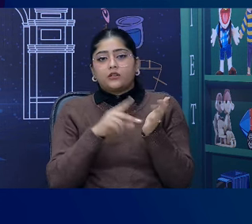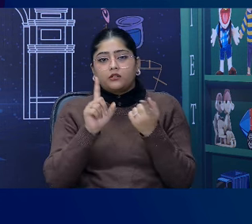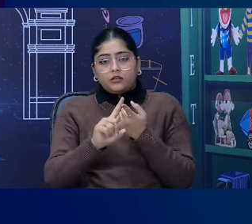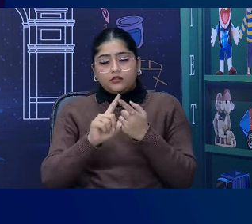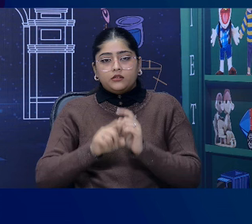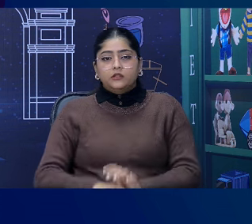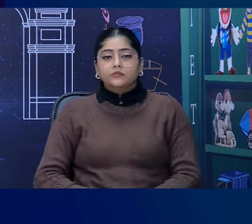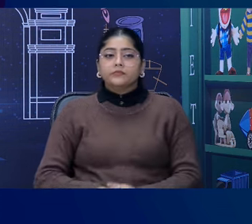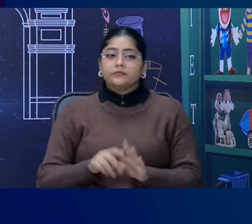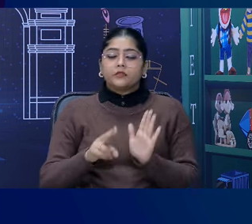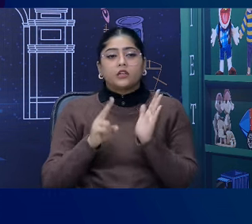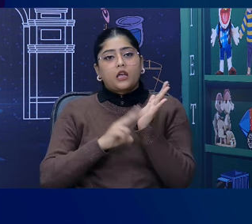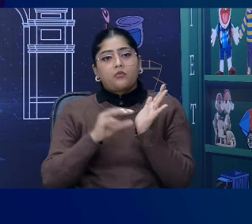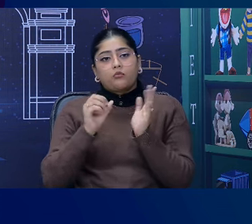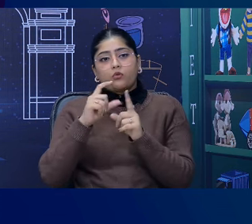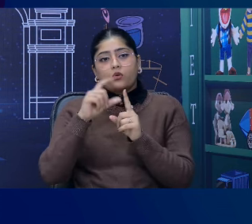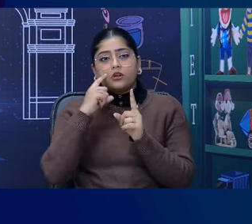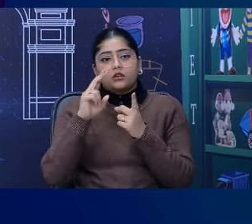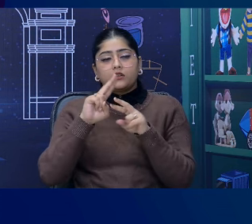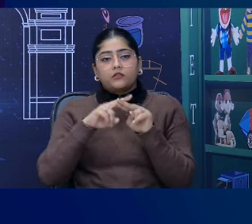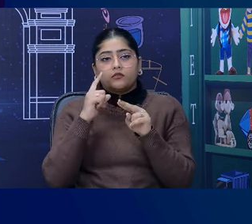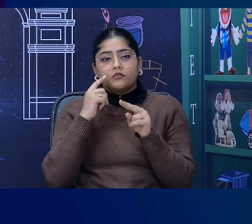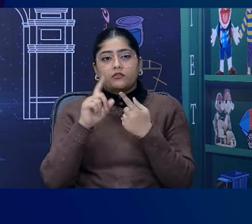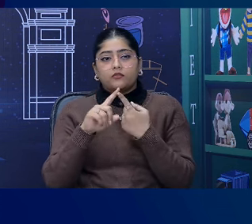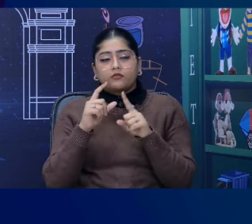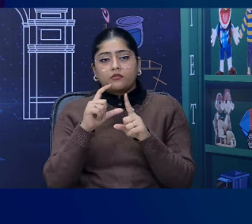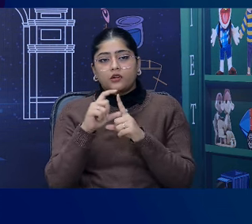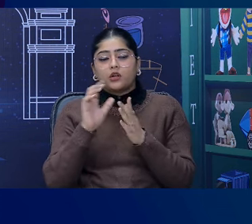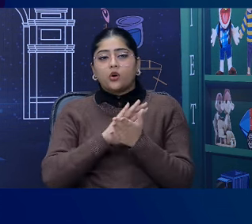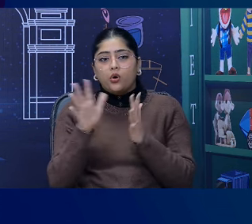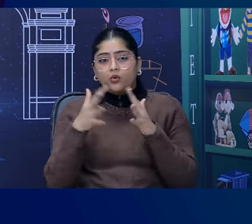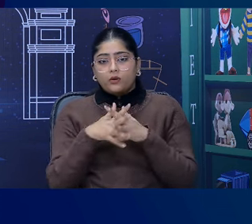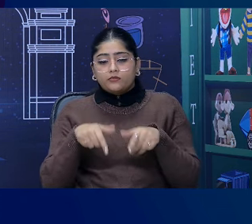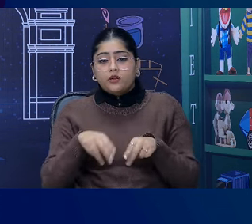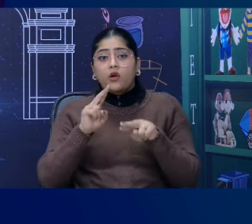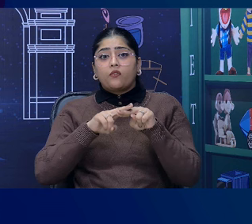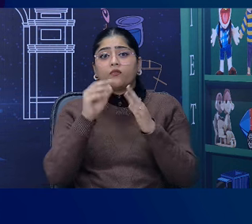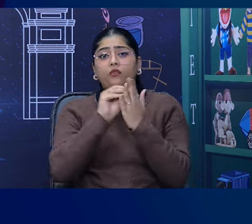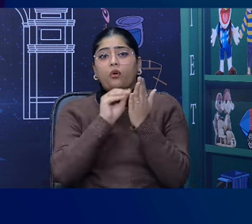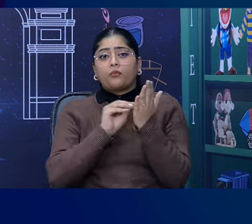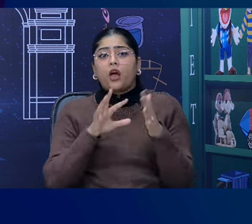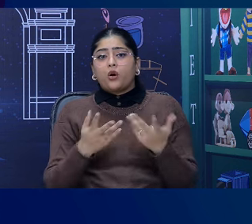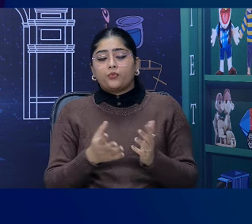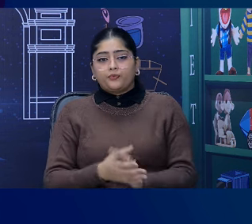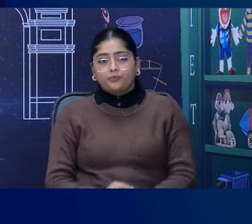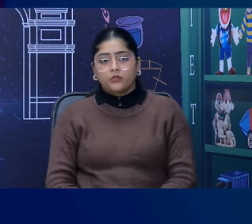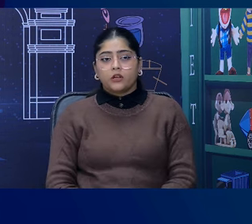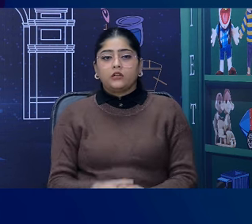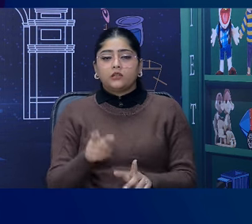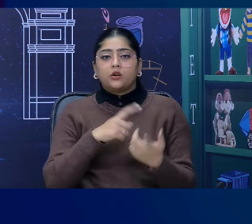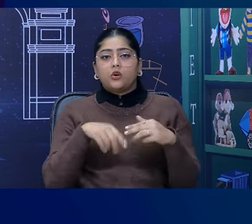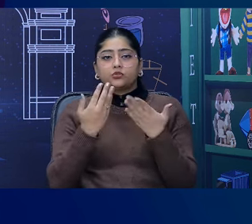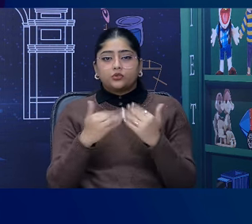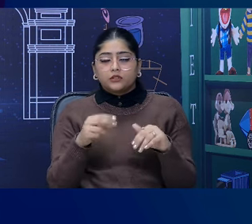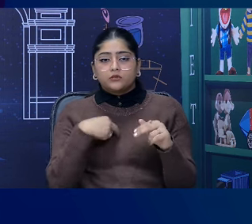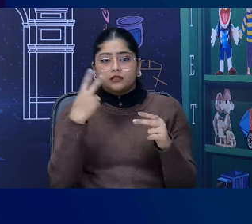तो यह तो रहा मॉडिफाइड होमवर्क हम अब होमवर्क सबमिशन फॉर्मेट की ओर बढ़ेंगे और बच्चों आपको यह होमवर्क हमें